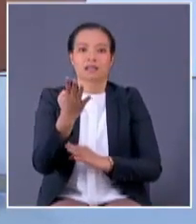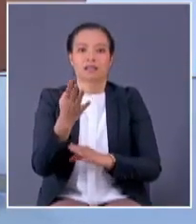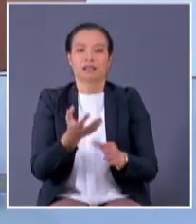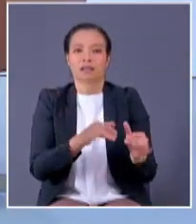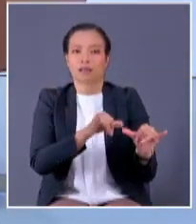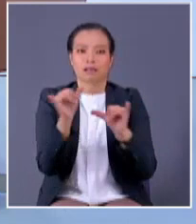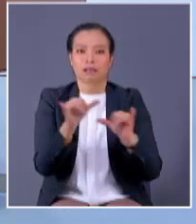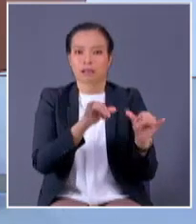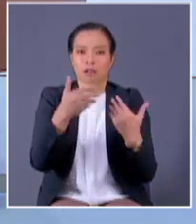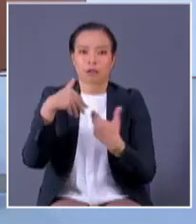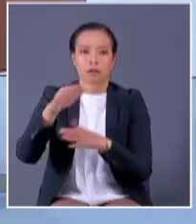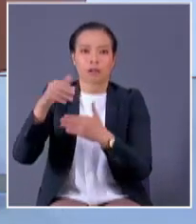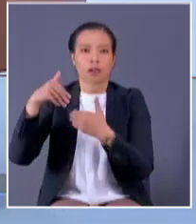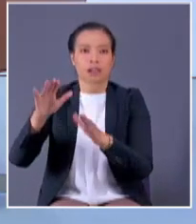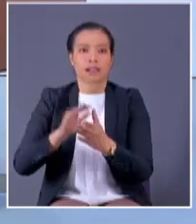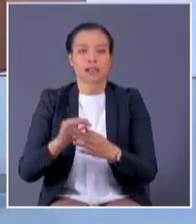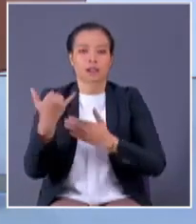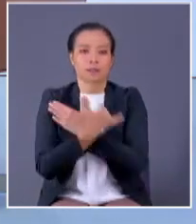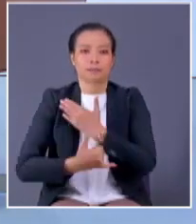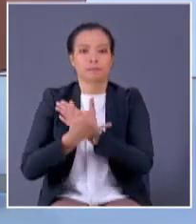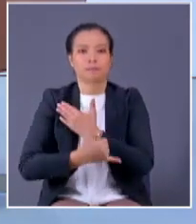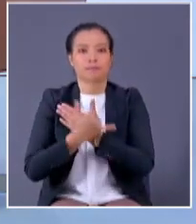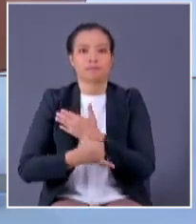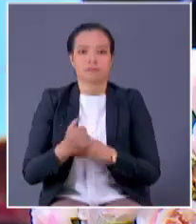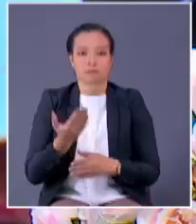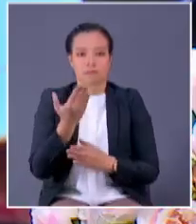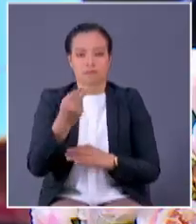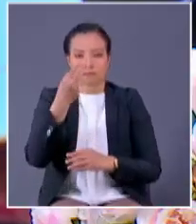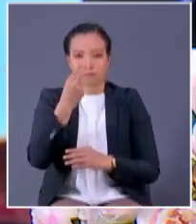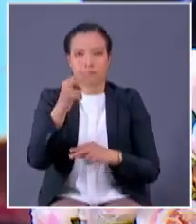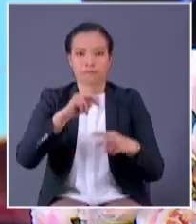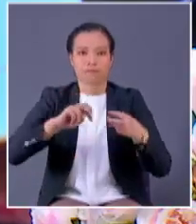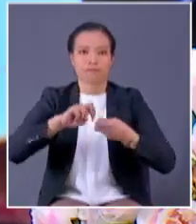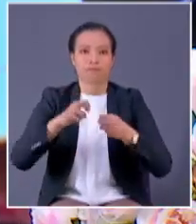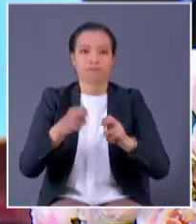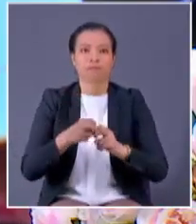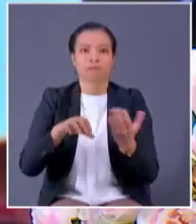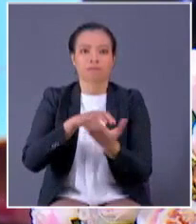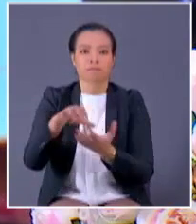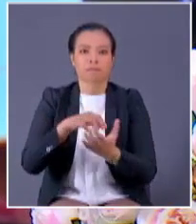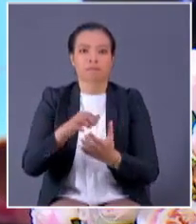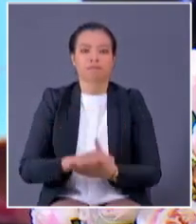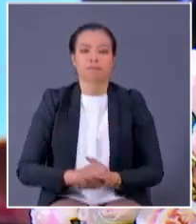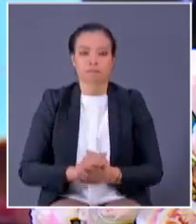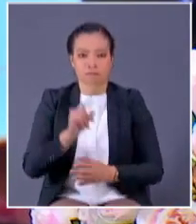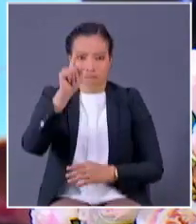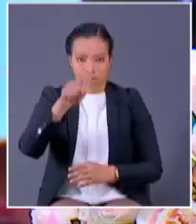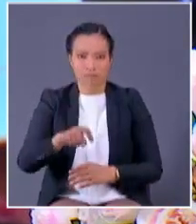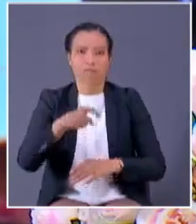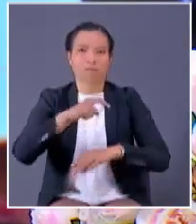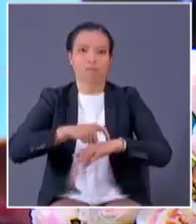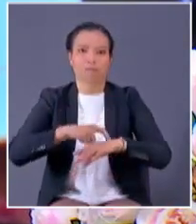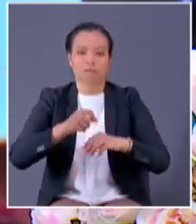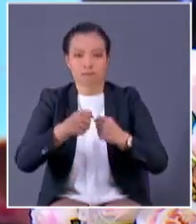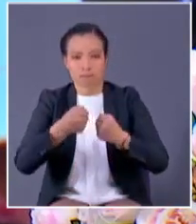ล้วทีนี้เราจะถูกแซงชั่นจากต่างประเทศแน่นอน ดูแล้วมันจะมีปัญหาทับซ้อนต่อไปก็เลยเห็นด้วยว่าควรจะระยะ